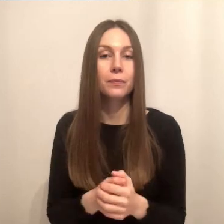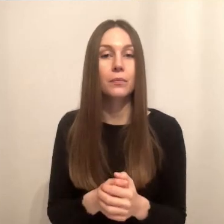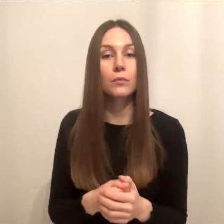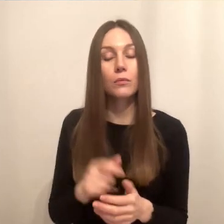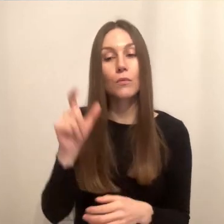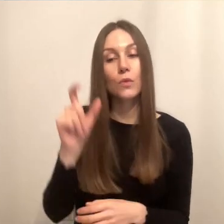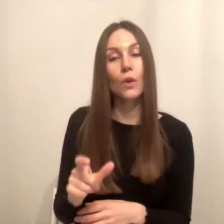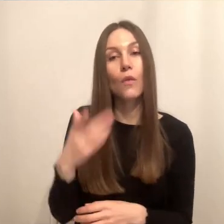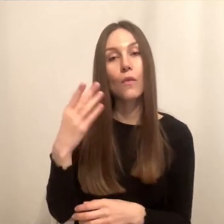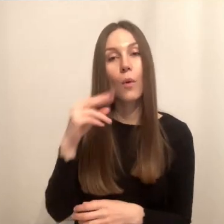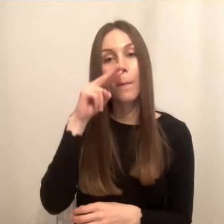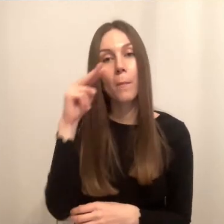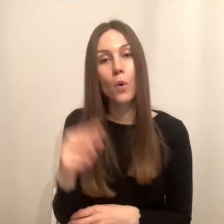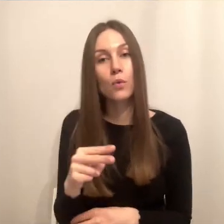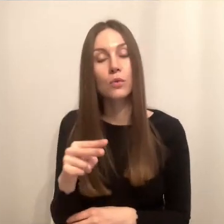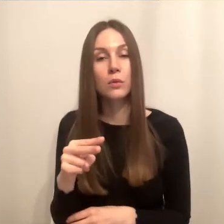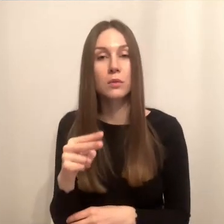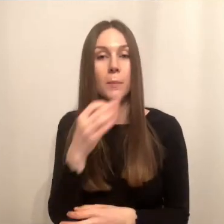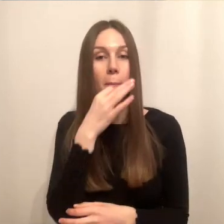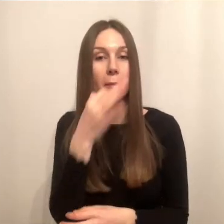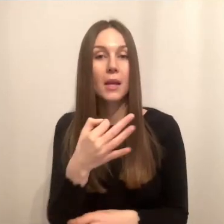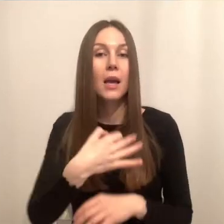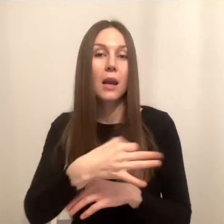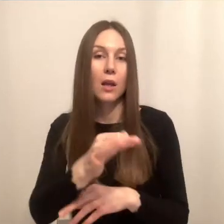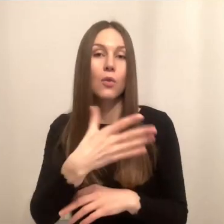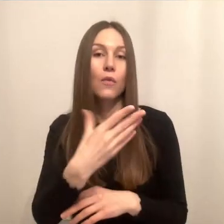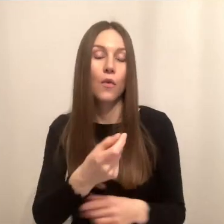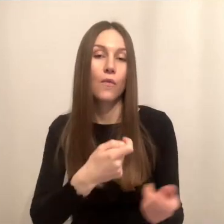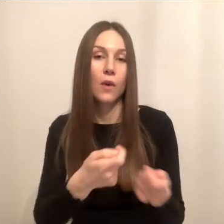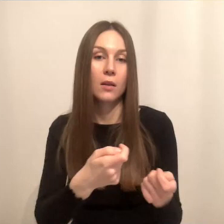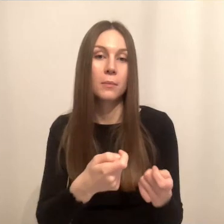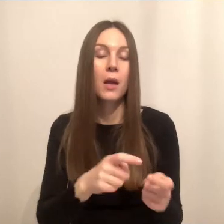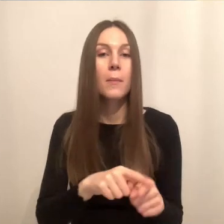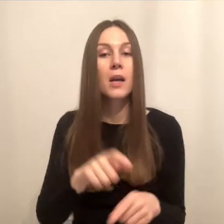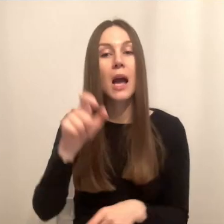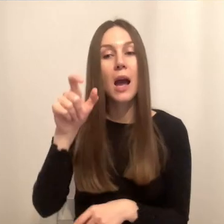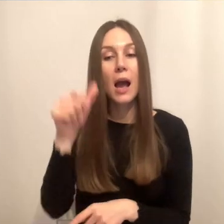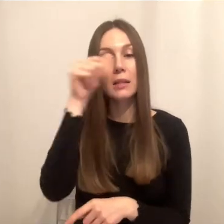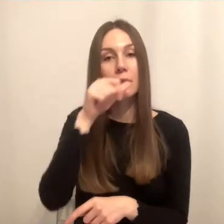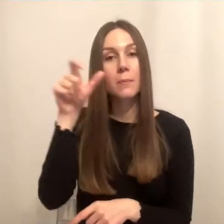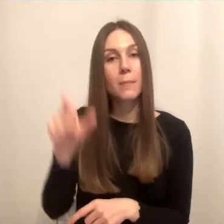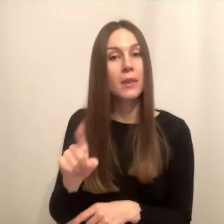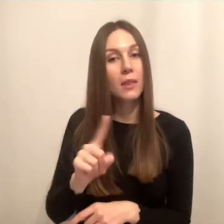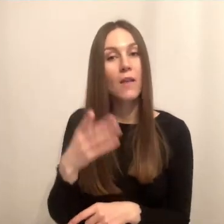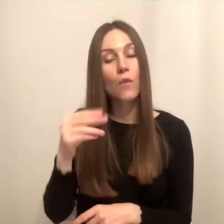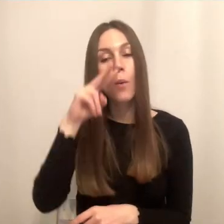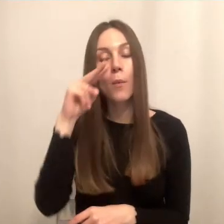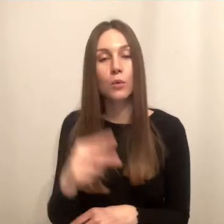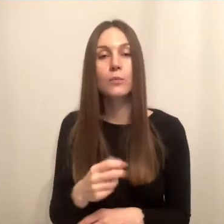išsakytas požiūris į rajono valdymą. Ne asmenybė, bet jo požiūris. Supratau, ačiū. Pane